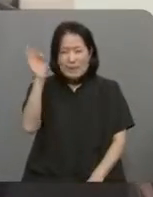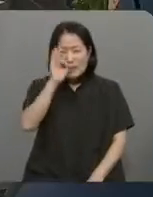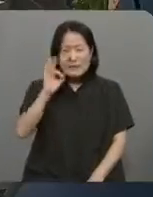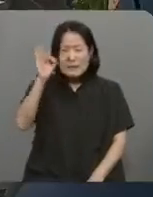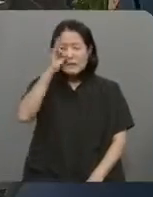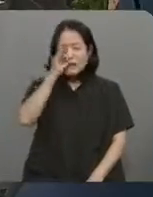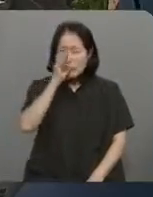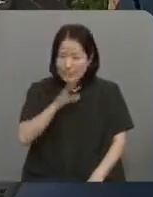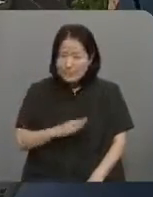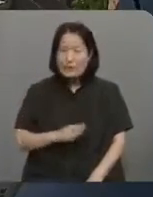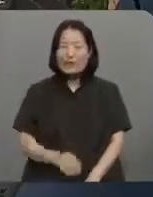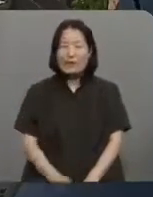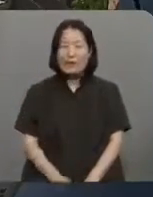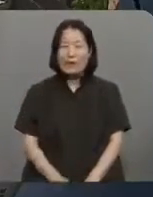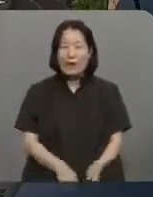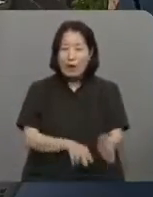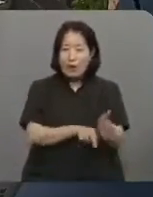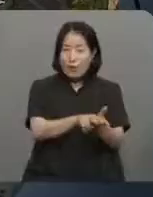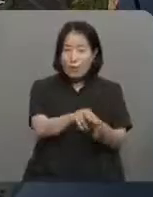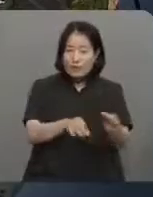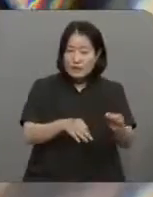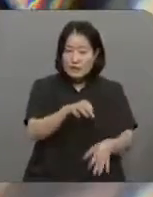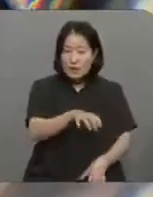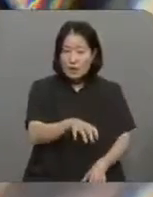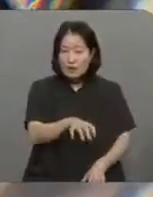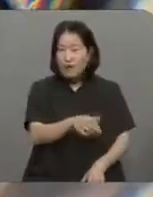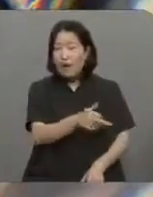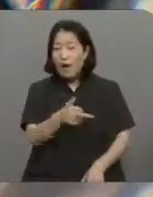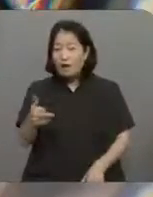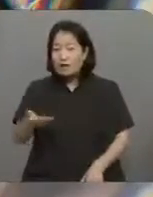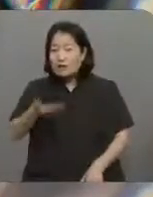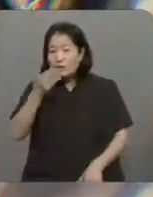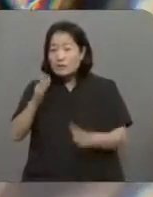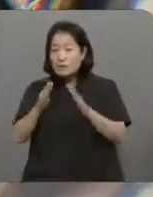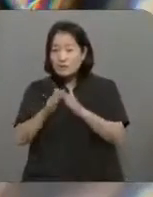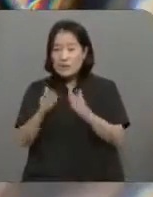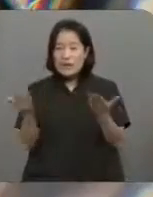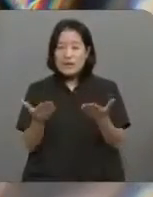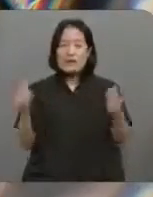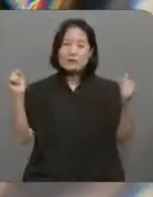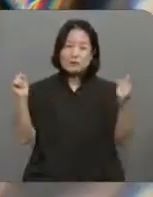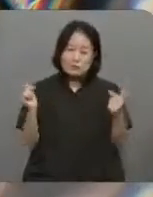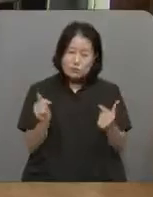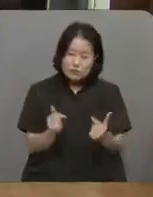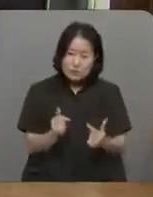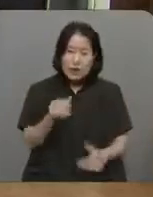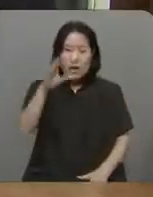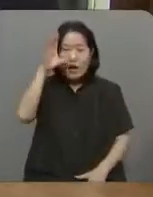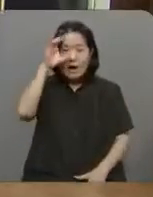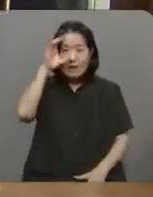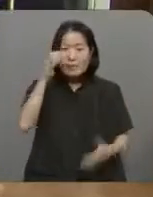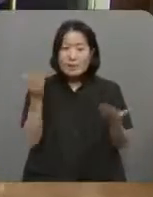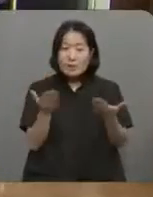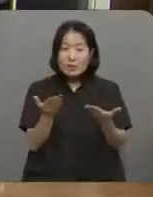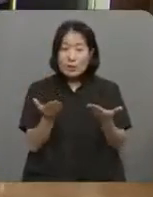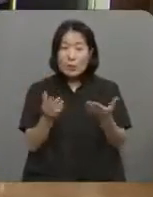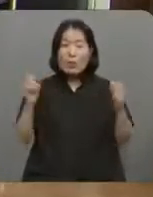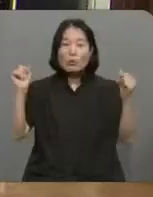힘드니까. 골목길 상점부터 번화가의 큰 식당까지 일자리를 줄이면서 아르바이트도 줄고 있는